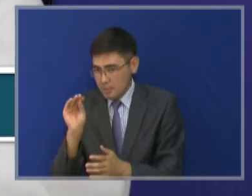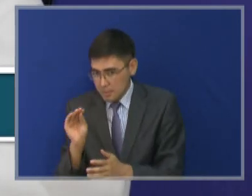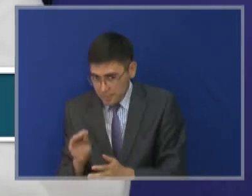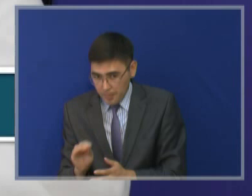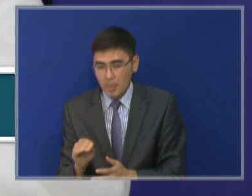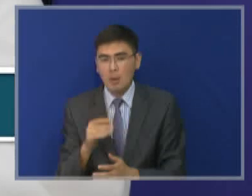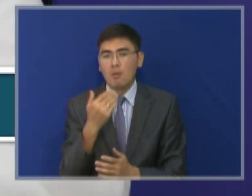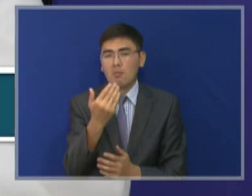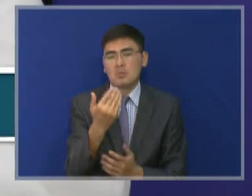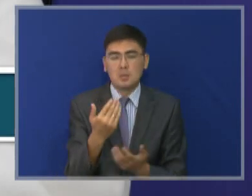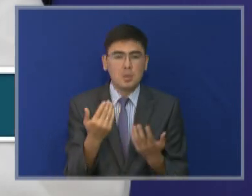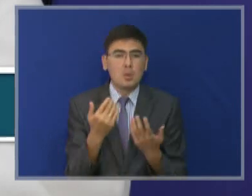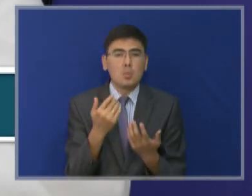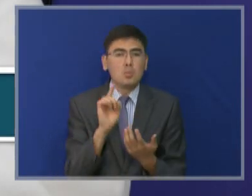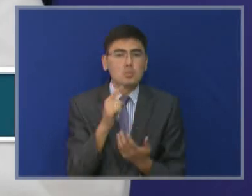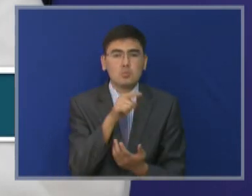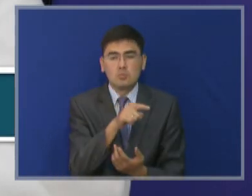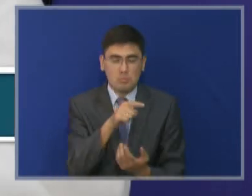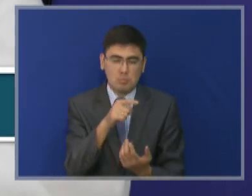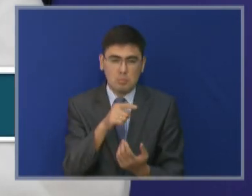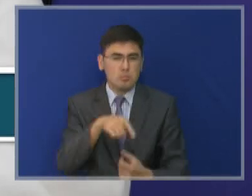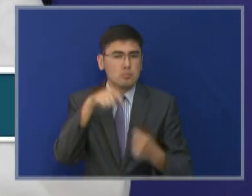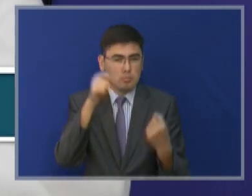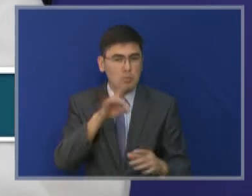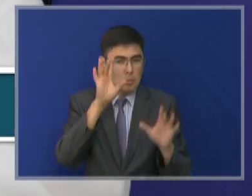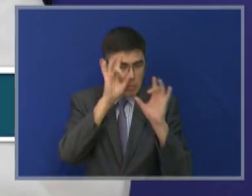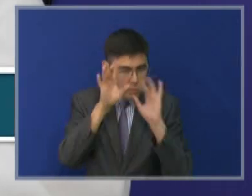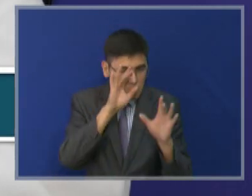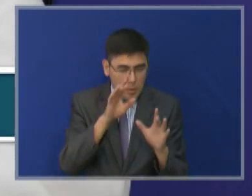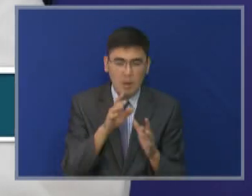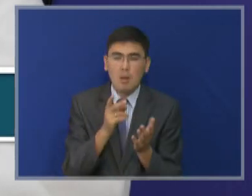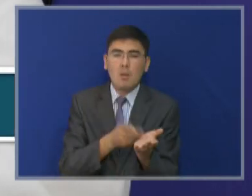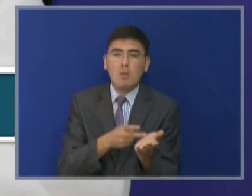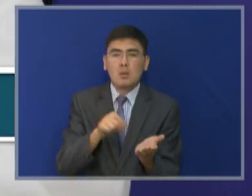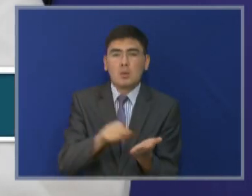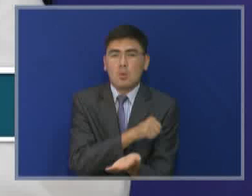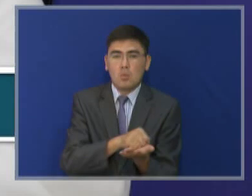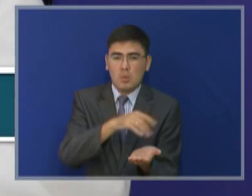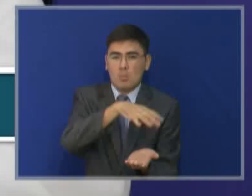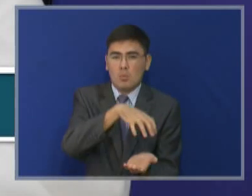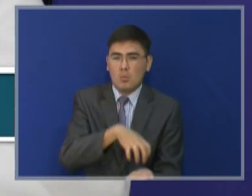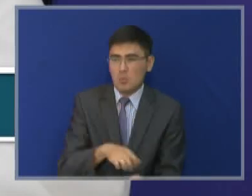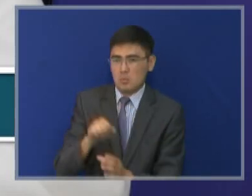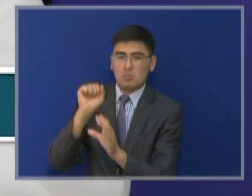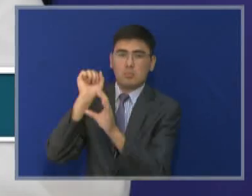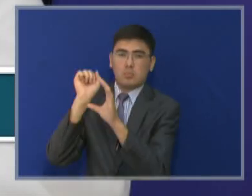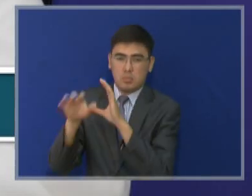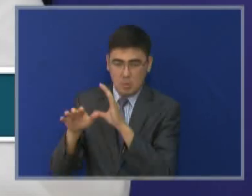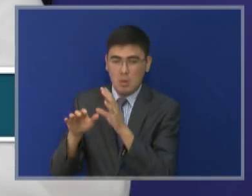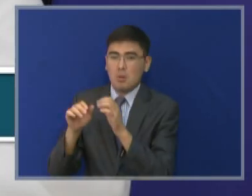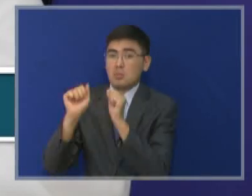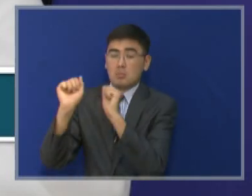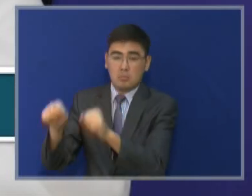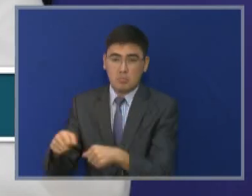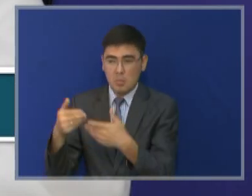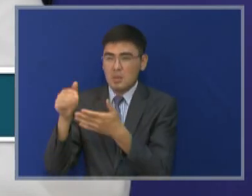сол жердегі құжаттардың мәлімдемелерін толтыру арқылы өзіне құрбан мал етінің қажет екеніне байланысты